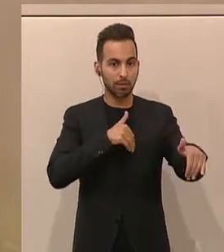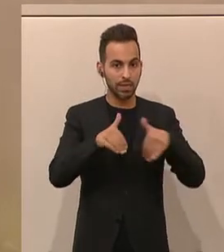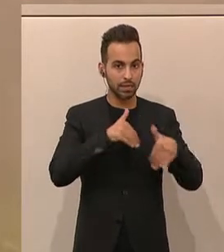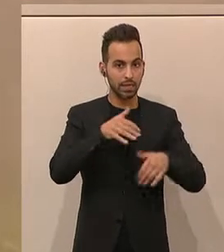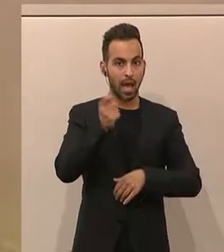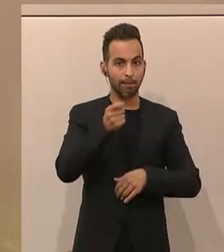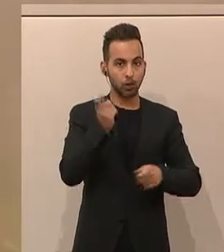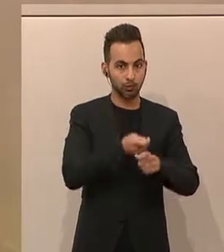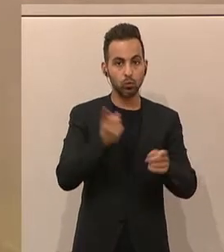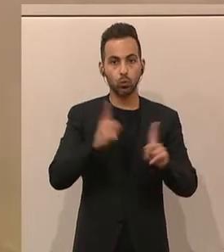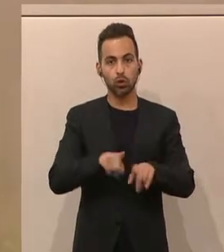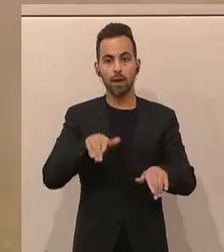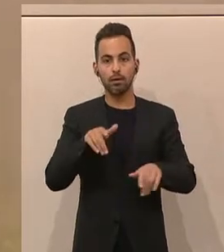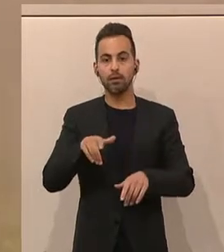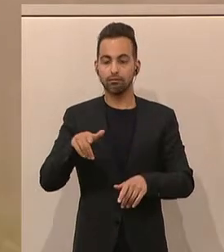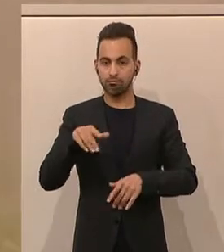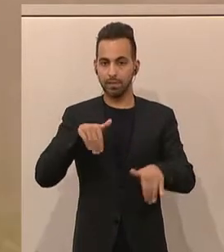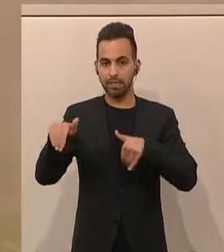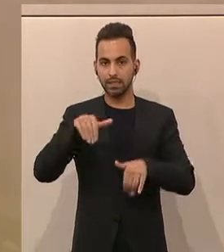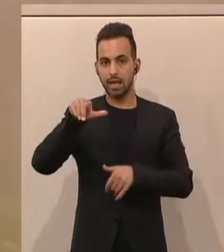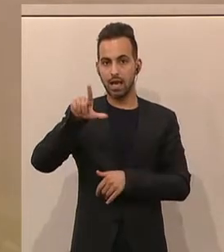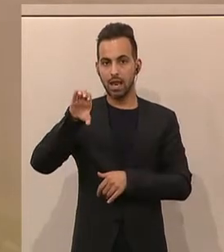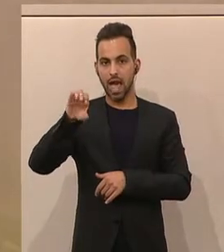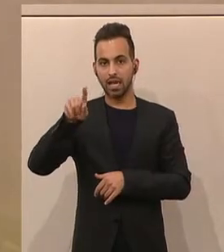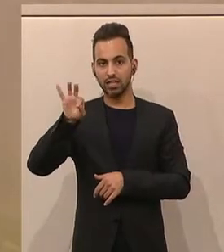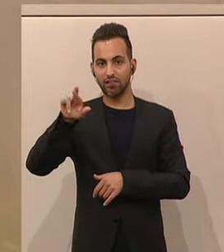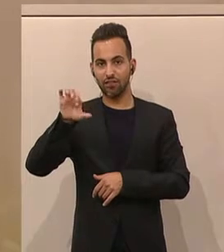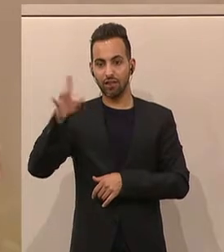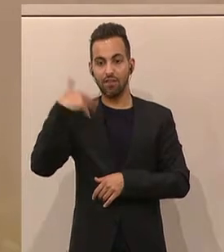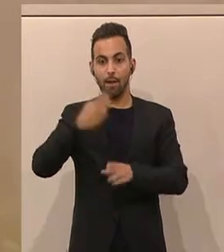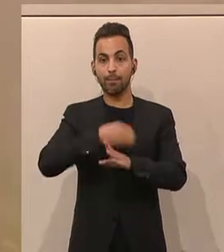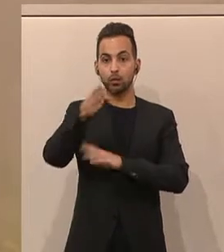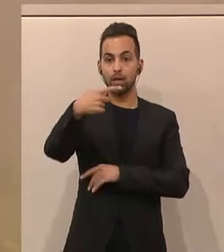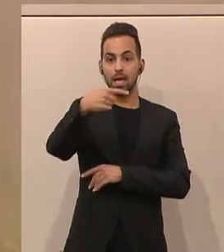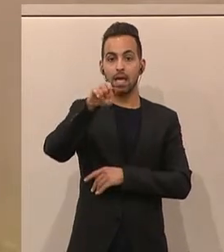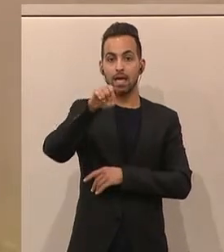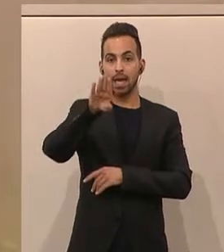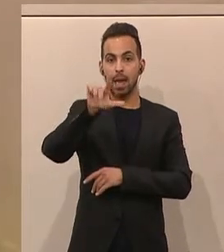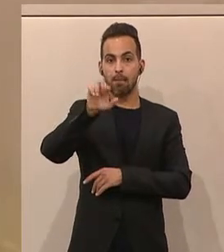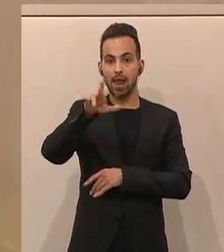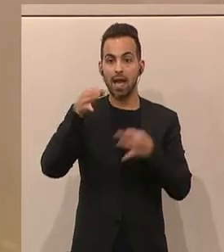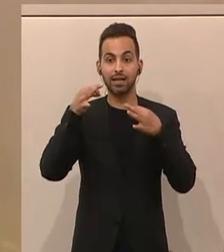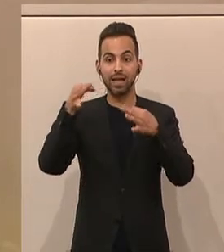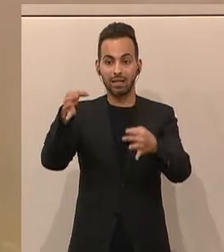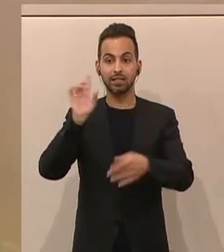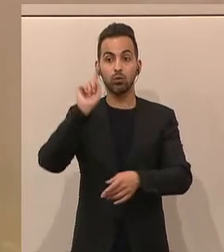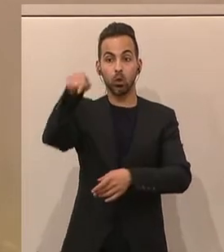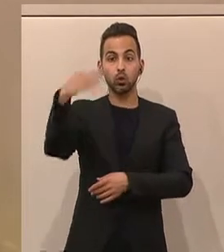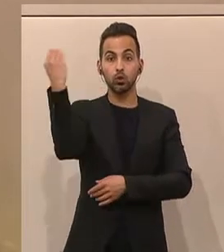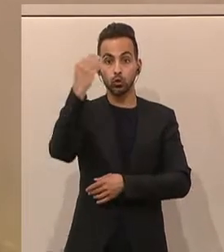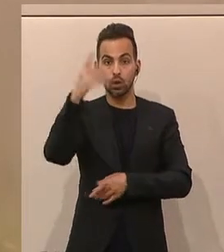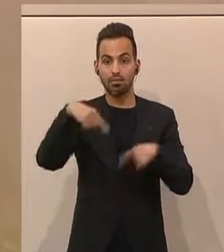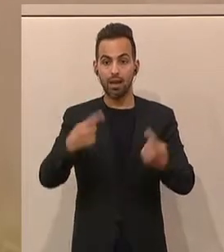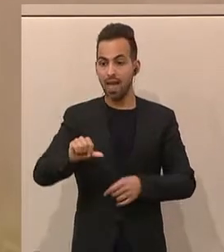Infrastrukturminister Leichtfried besuchten gestern die 1b der neuen Mittelschule Geblergasse. Leichtfried verlor dort die Mathematikduelle am Tablet gegen